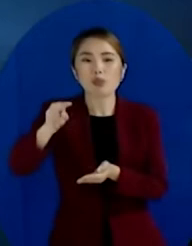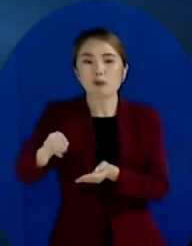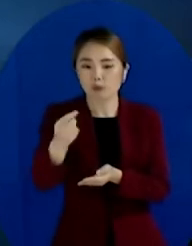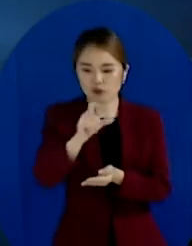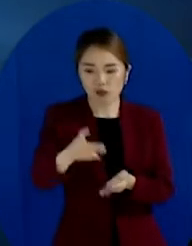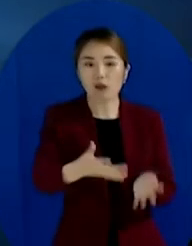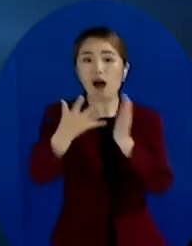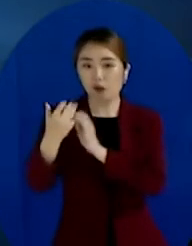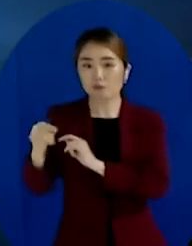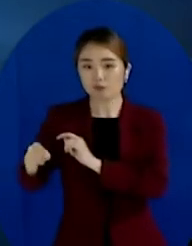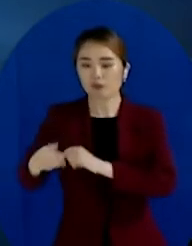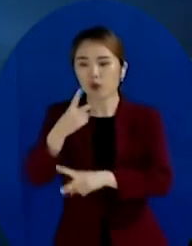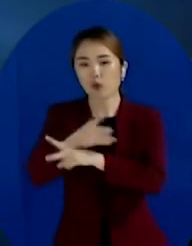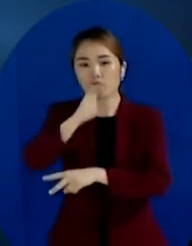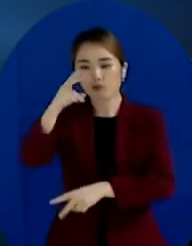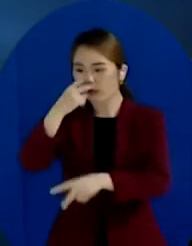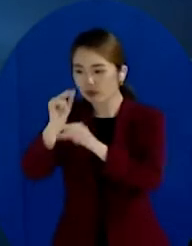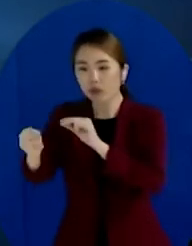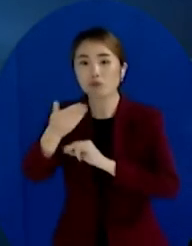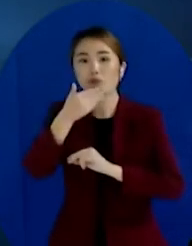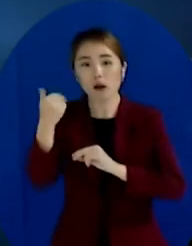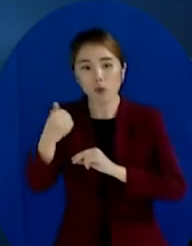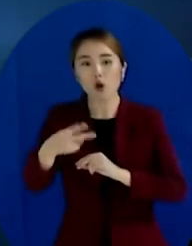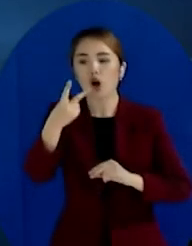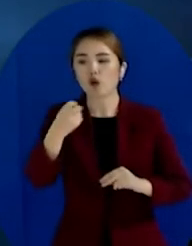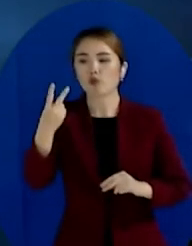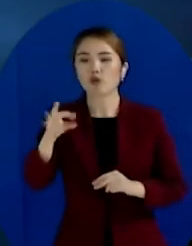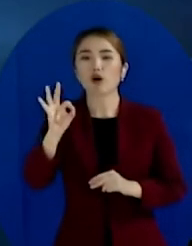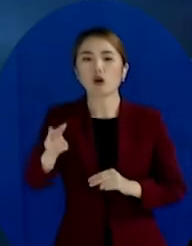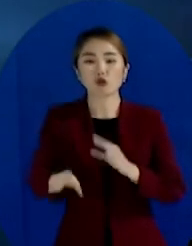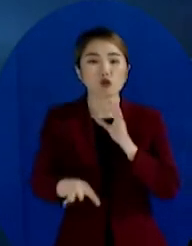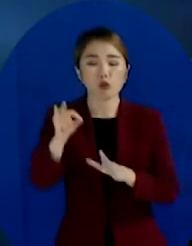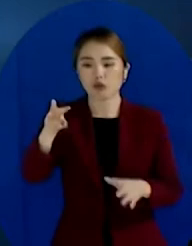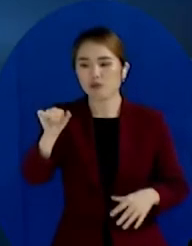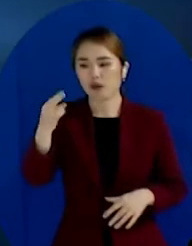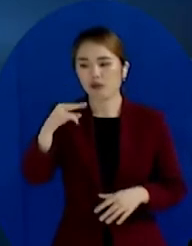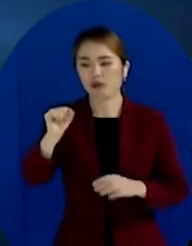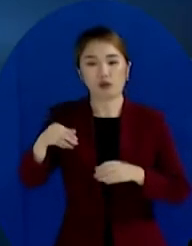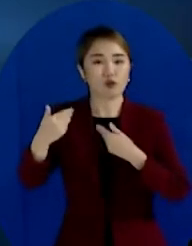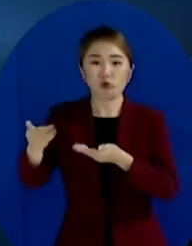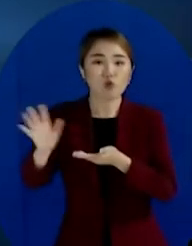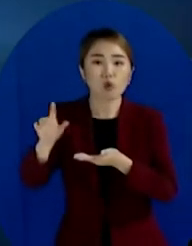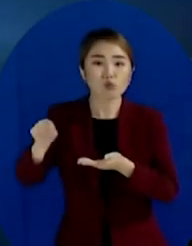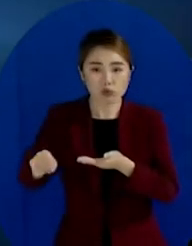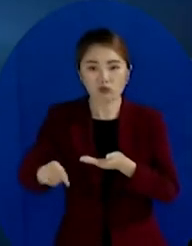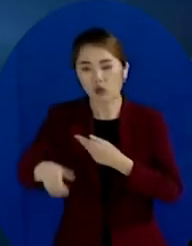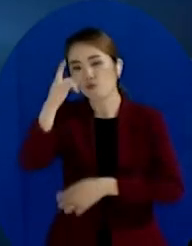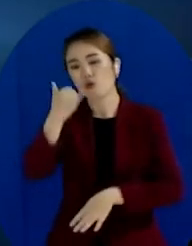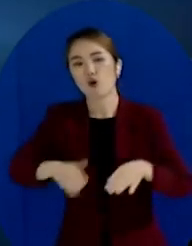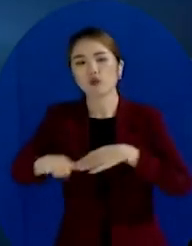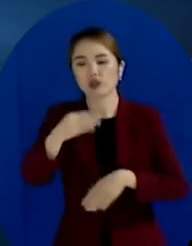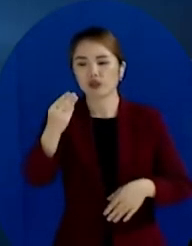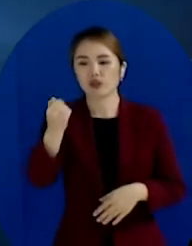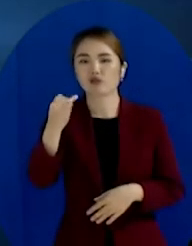авсан. Гэтэл түүний хуулийн байгуулах шалгаагүй 2020 оны сонгуульд мандат өгөөгүй гэдгийн цаана Хөрсгүйн засгийн газарт Монгол Улсын шатар